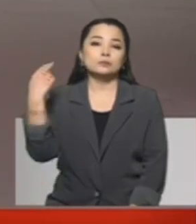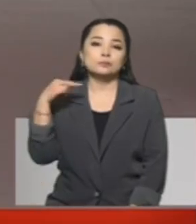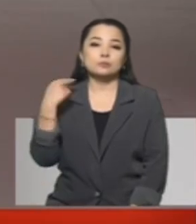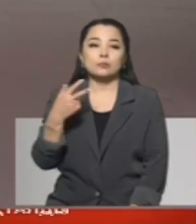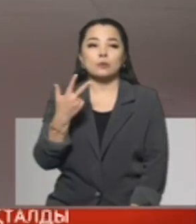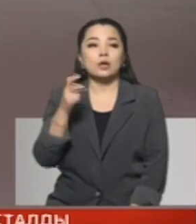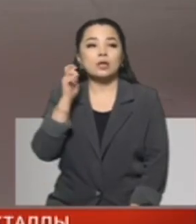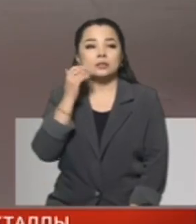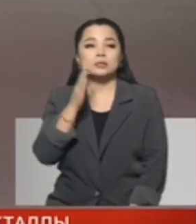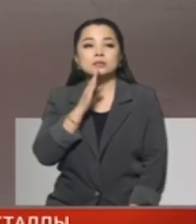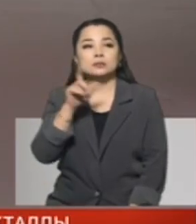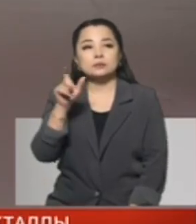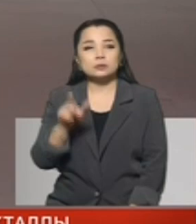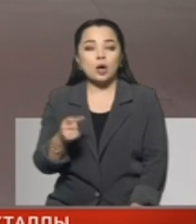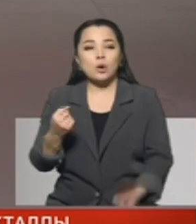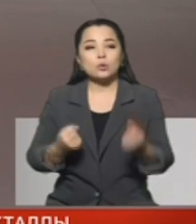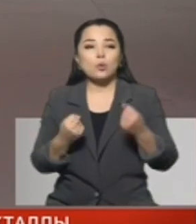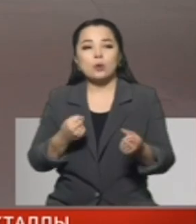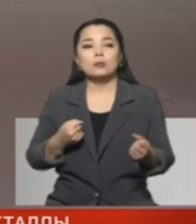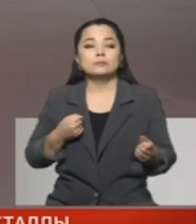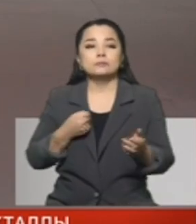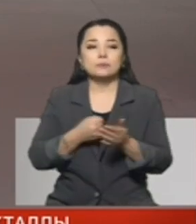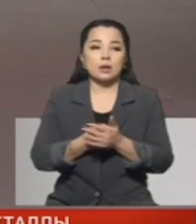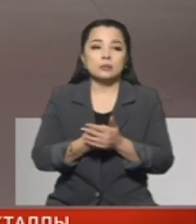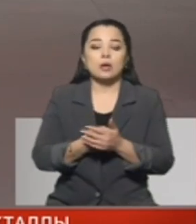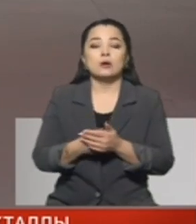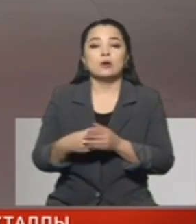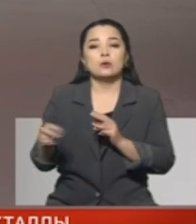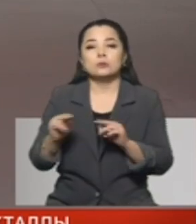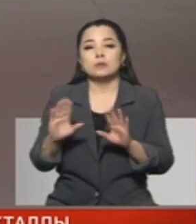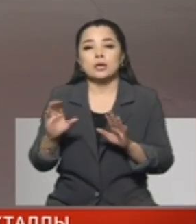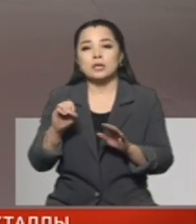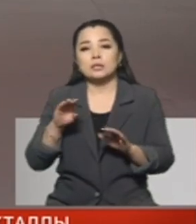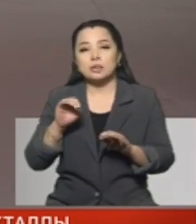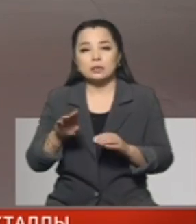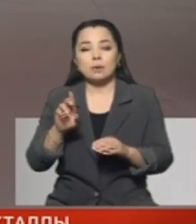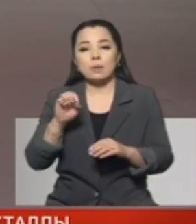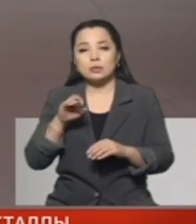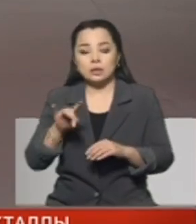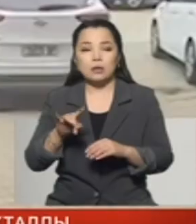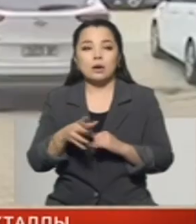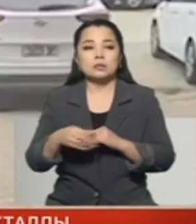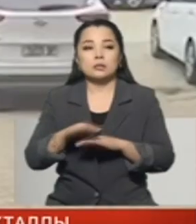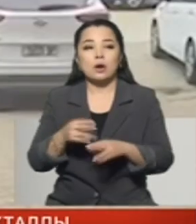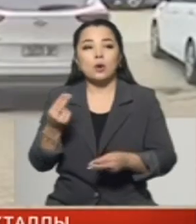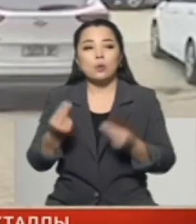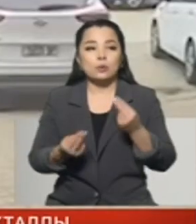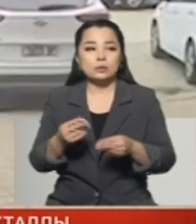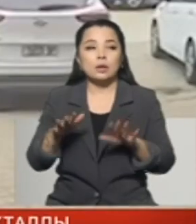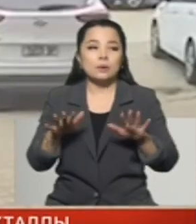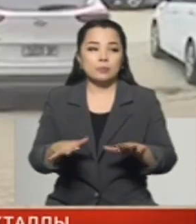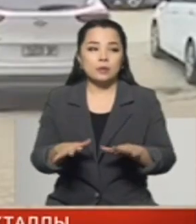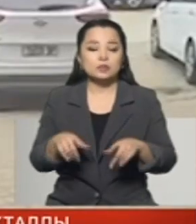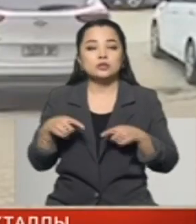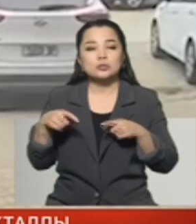Ақтөбеде 3 жасар қыз баланы көлік басып кетті. Оқиға Есет Батыр шағын ауданында болды. Ойын баласының аулаға жүгіріп шығып, көлік астына